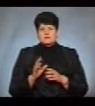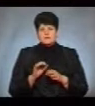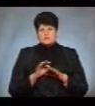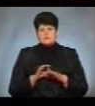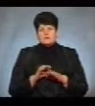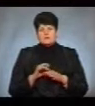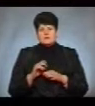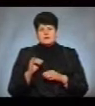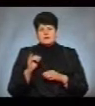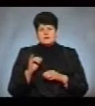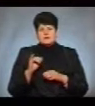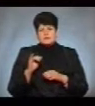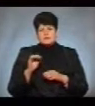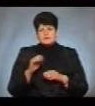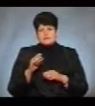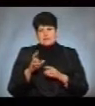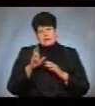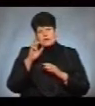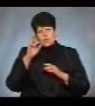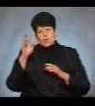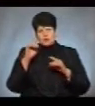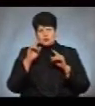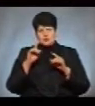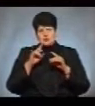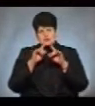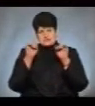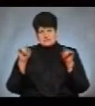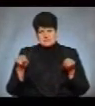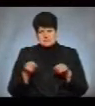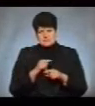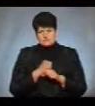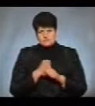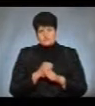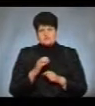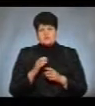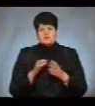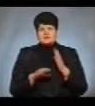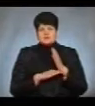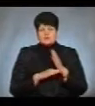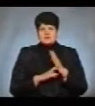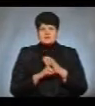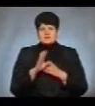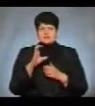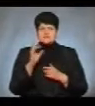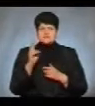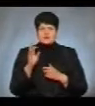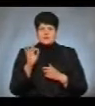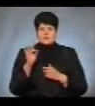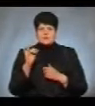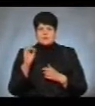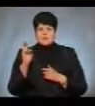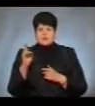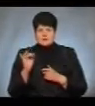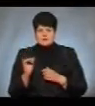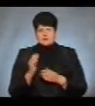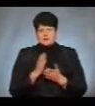реставрація, іконостас відтворений. Дерев'яна церква сільської, яка така класична, там з такими легендами і